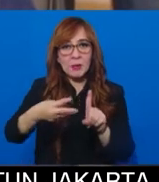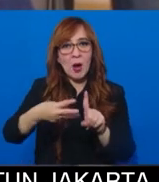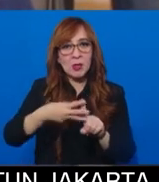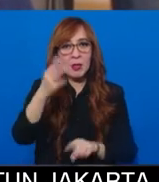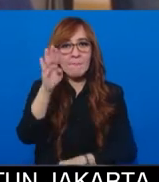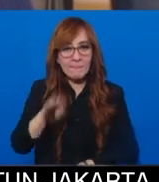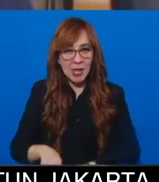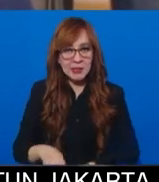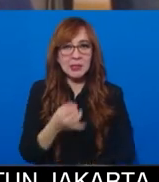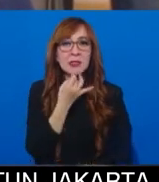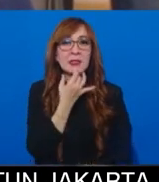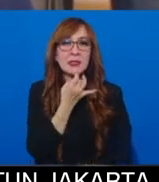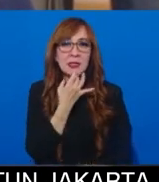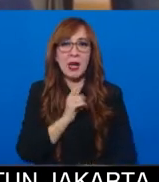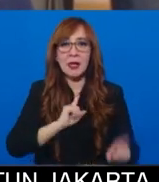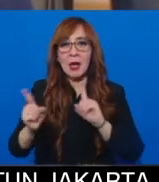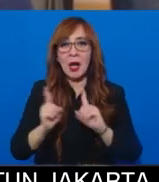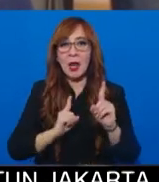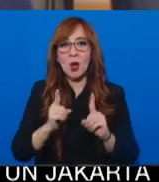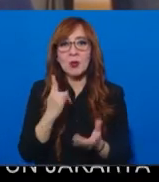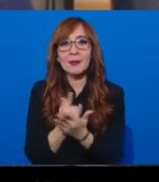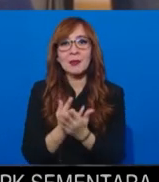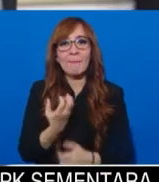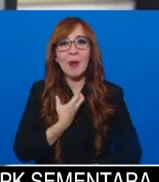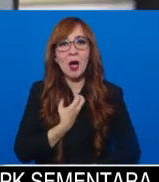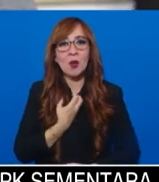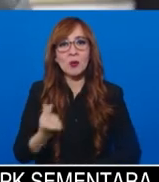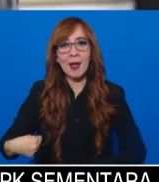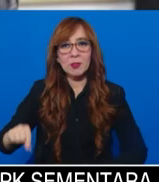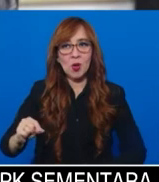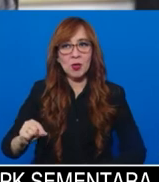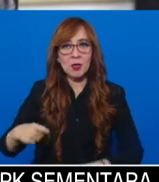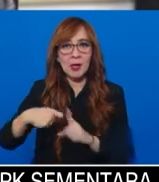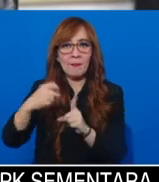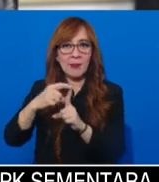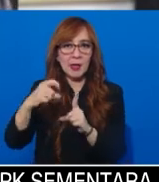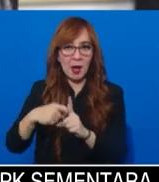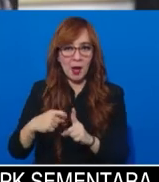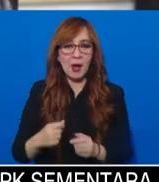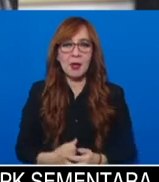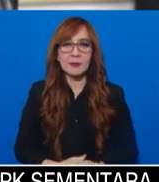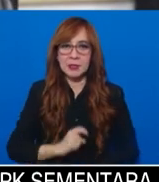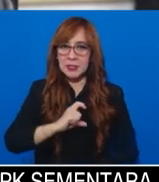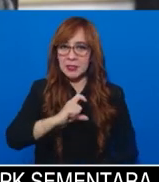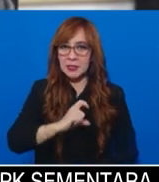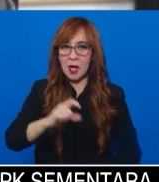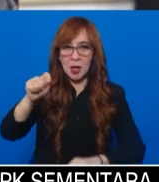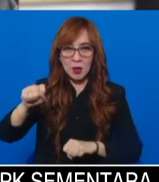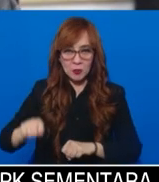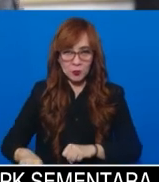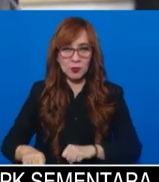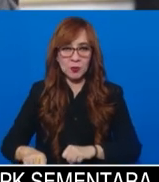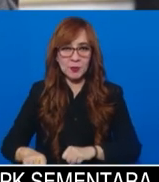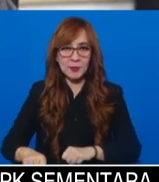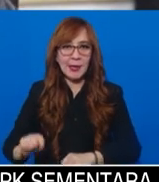diizinkan jika tetap mau berkantor di gedung KPK. Karena beliau sudah secara hukum, beliau tidak